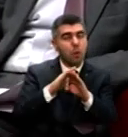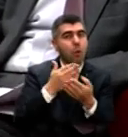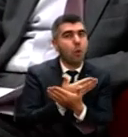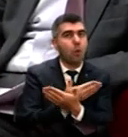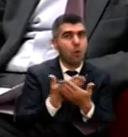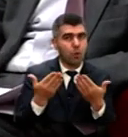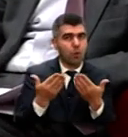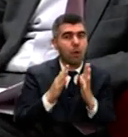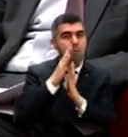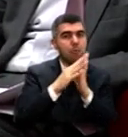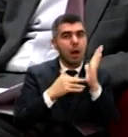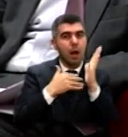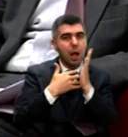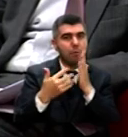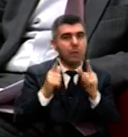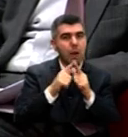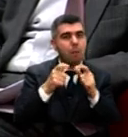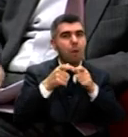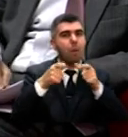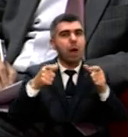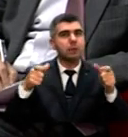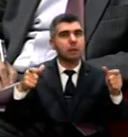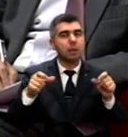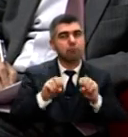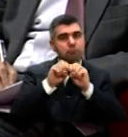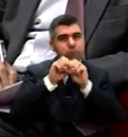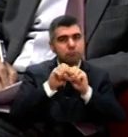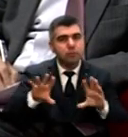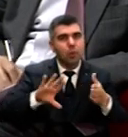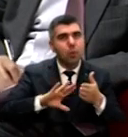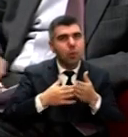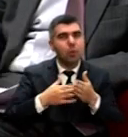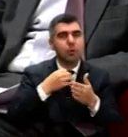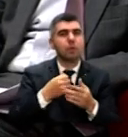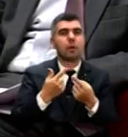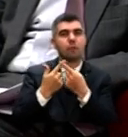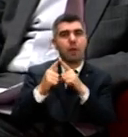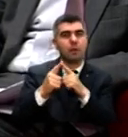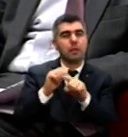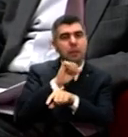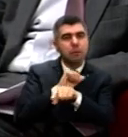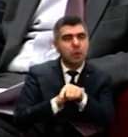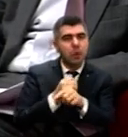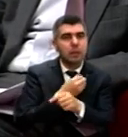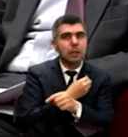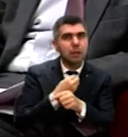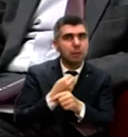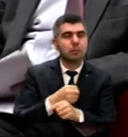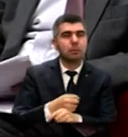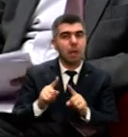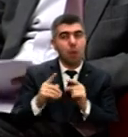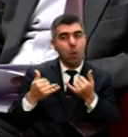عندنا برنامج ديال توسيع الحمايه الاجتماعيه، اكبر تحدي للمغرب في المستقبل هو الحمايه الاجتماعيه. واخا واحد عنده شويه باش يعيش